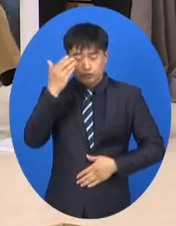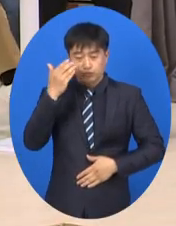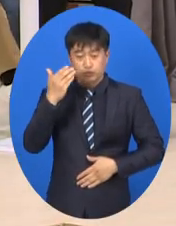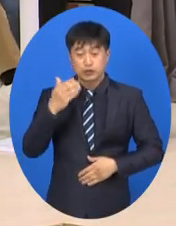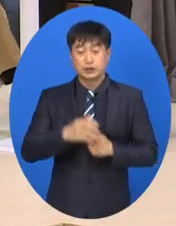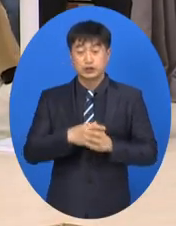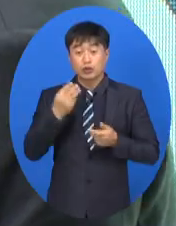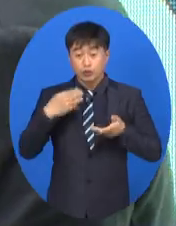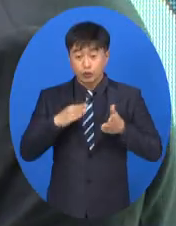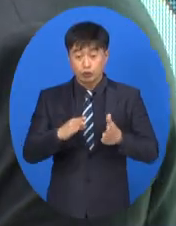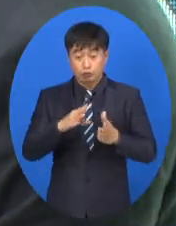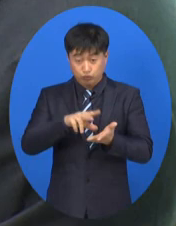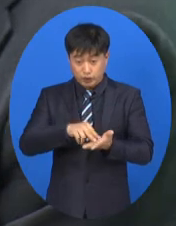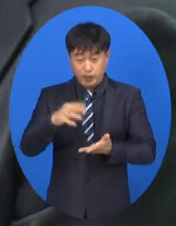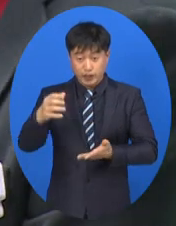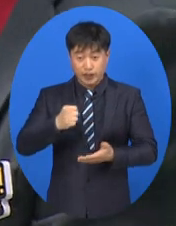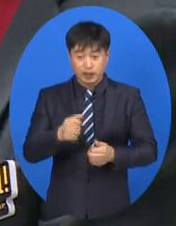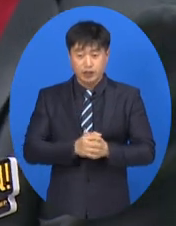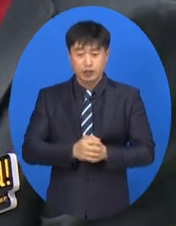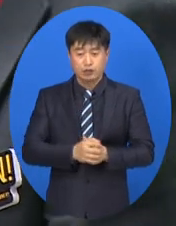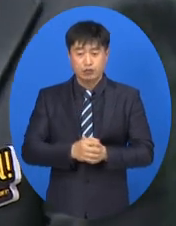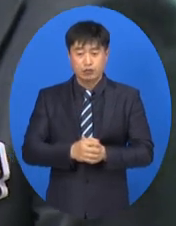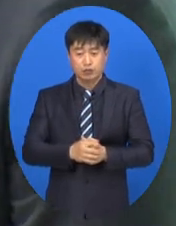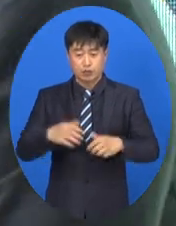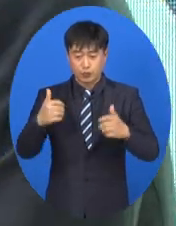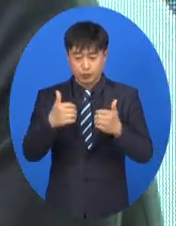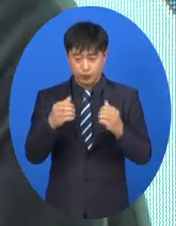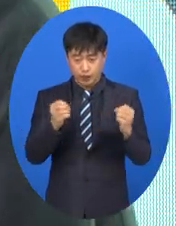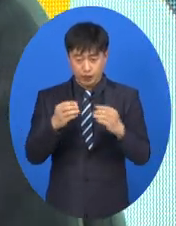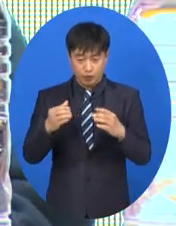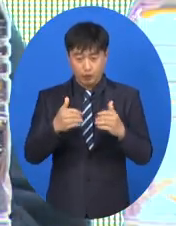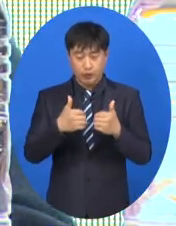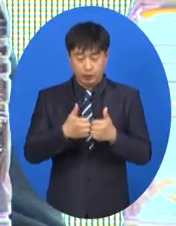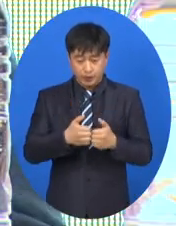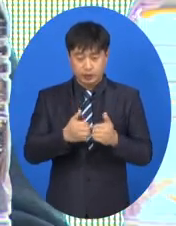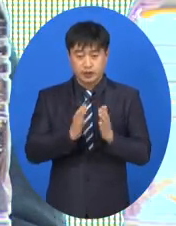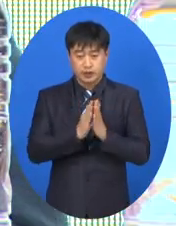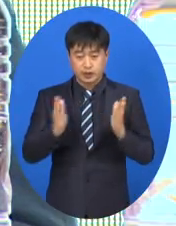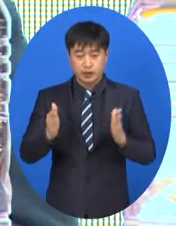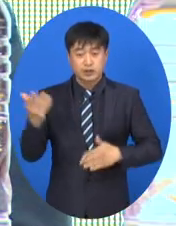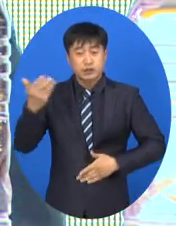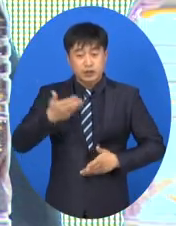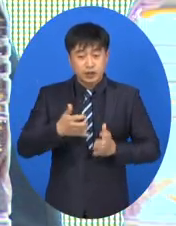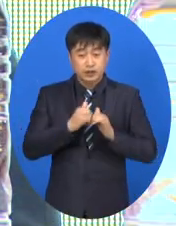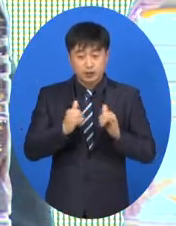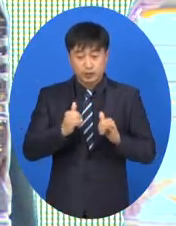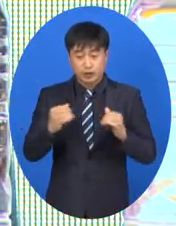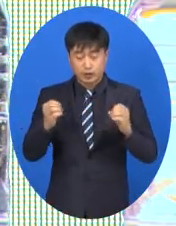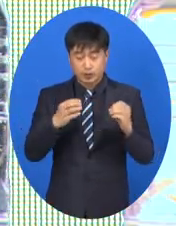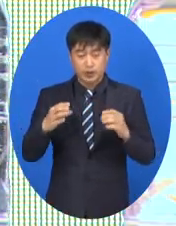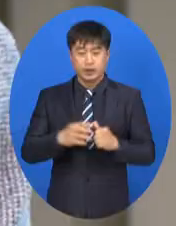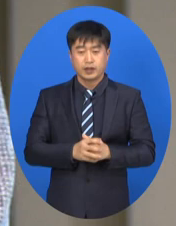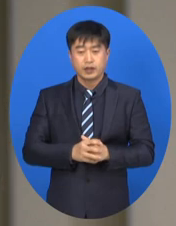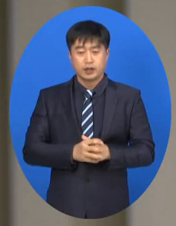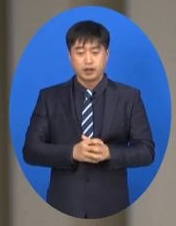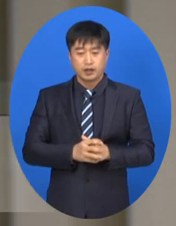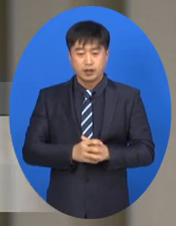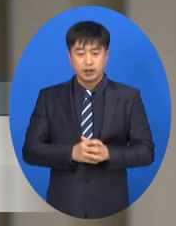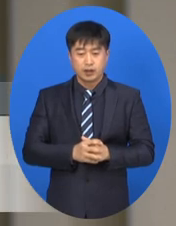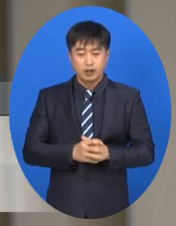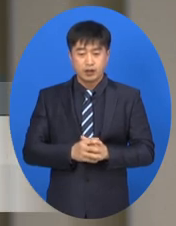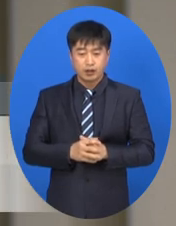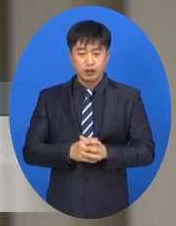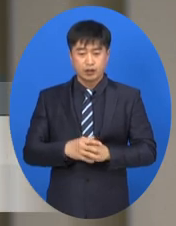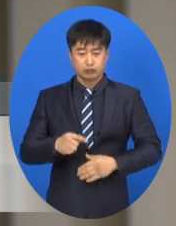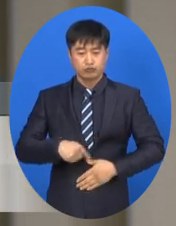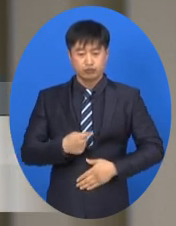꿈꾸는 다다익찬 경기라는 주제로 경기 두드림 토크를 진행하며 이주민들과 얘기를 나눴습니다. 누구나